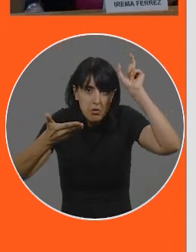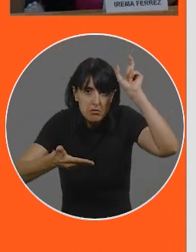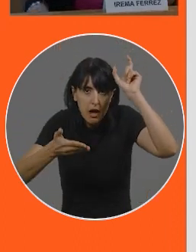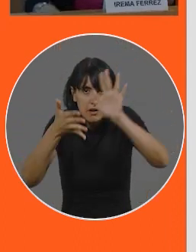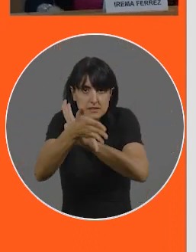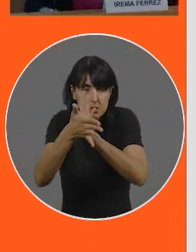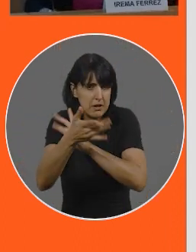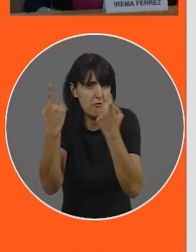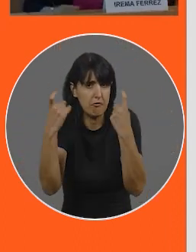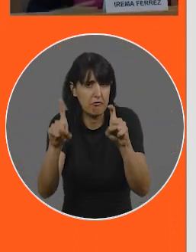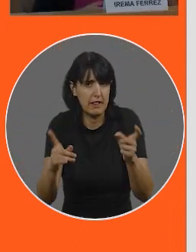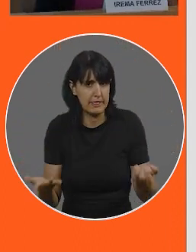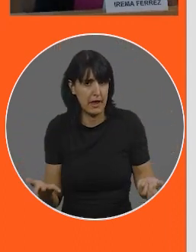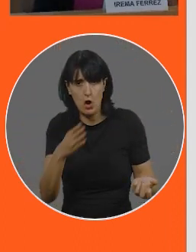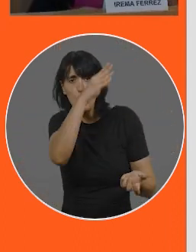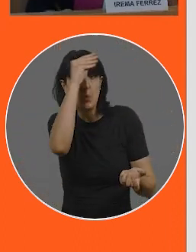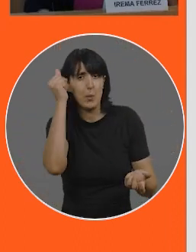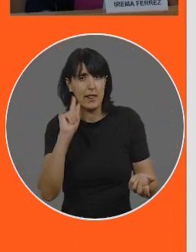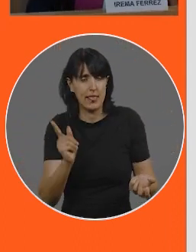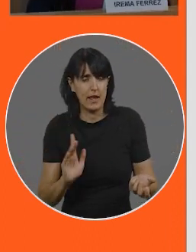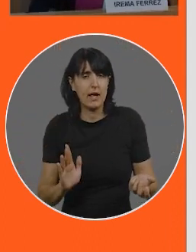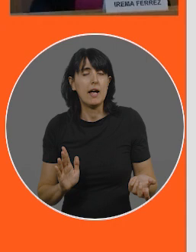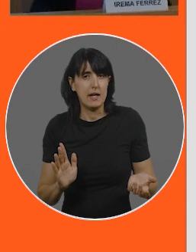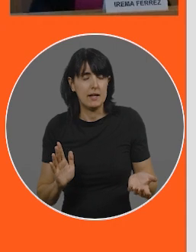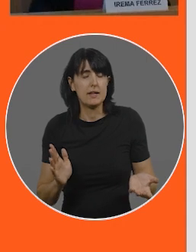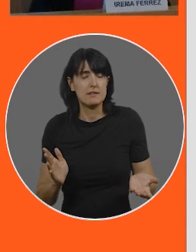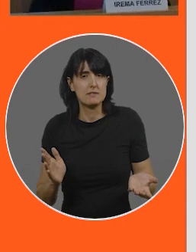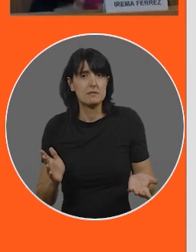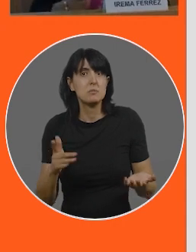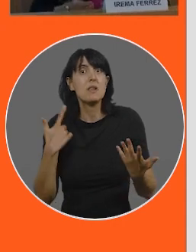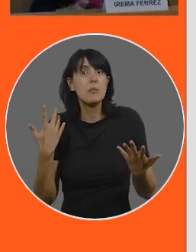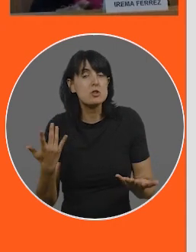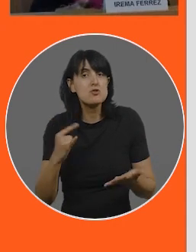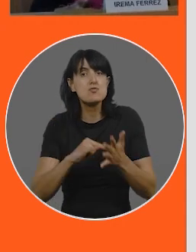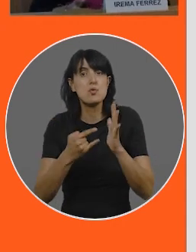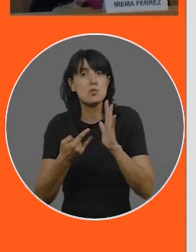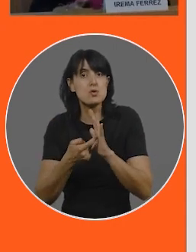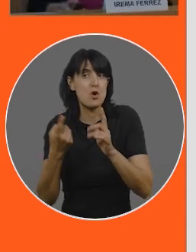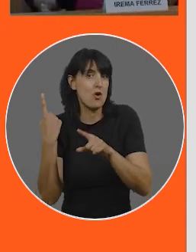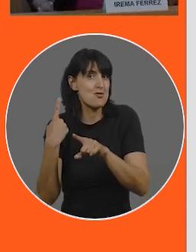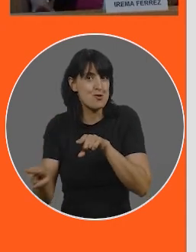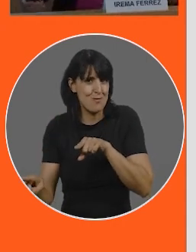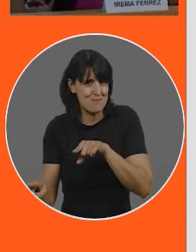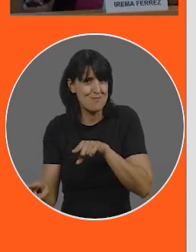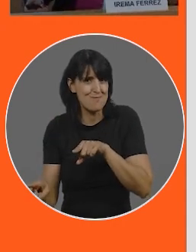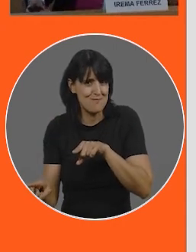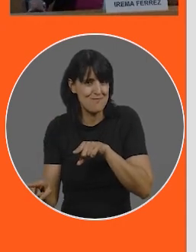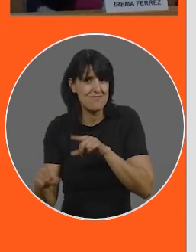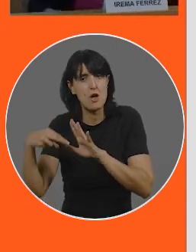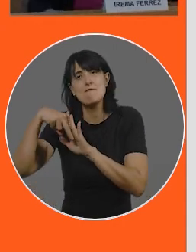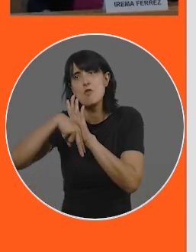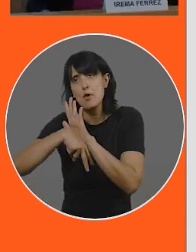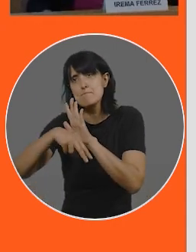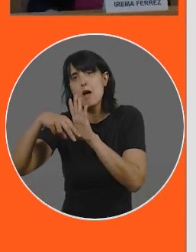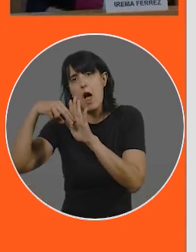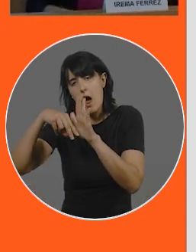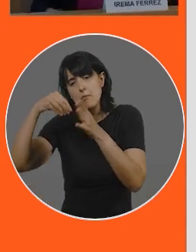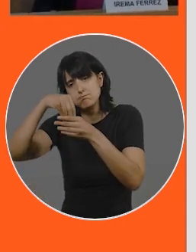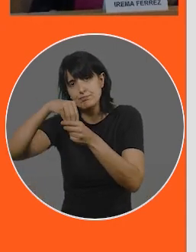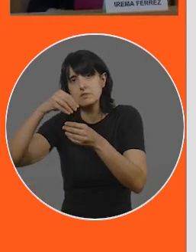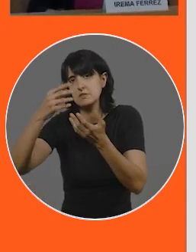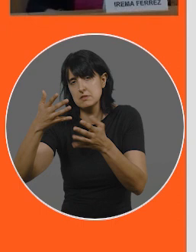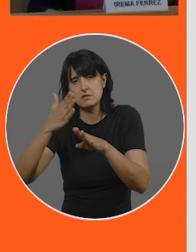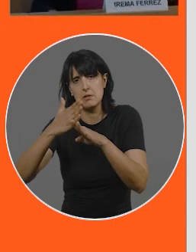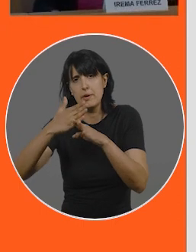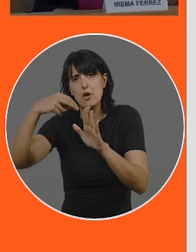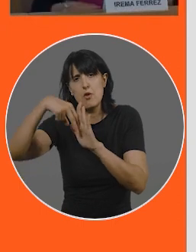és decoratiu. Doncs la imatge decorativa és el mateix. Això com ho solucionem? Doncs amb una alternativa textual. I ara no aniré a la norma,